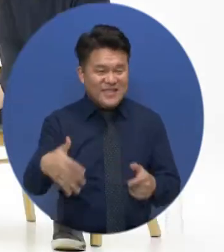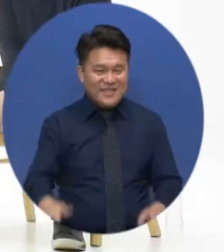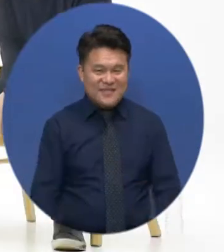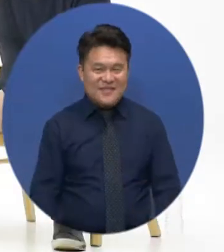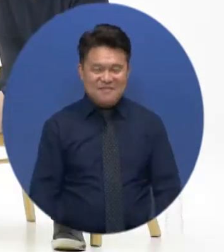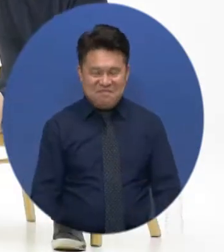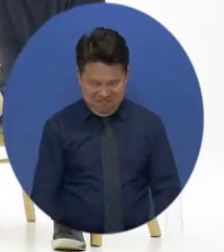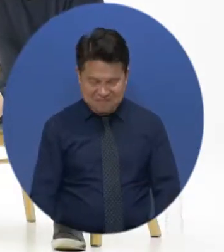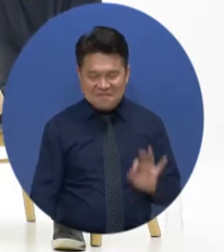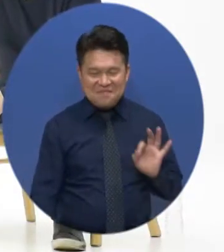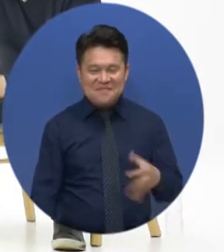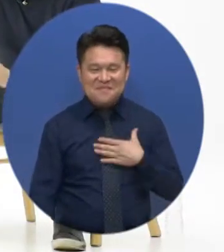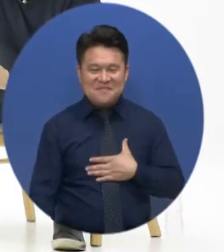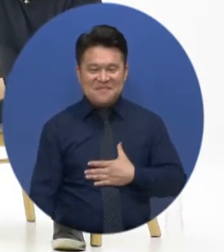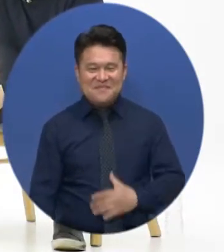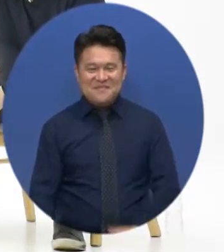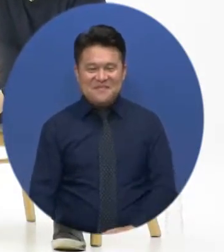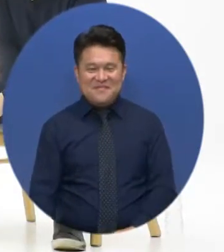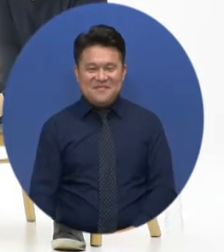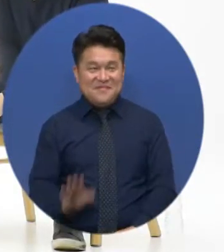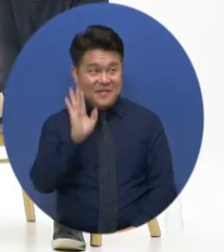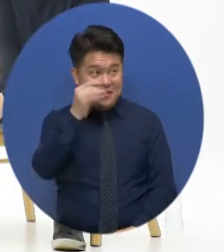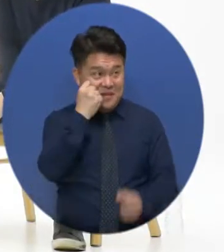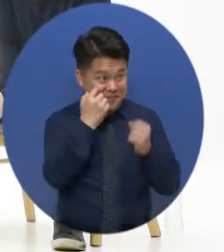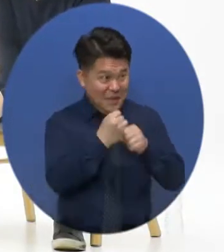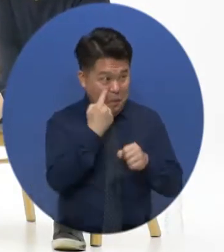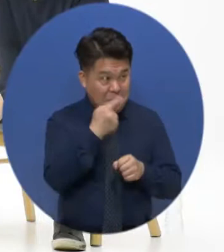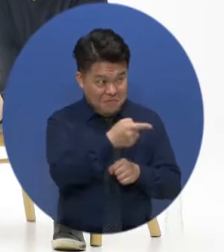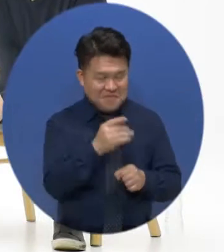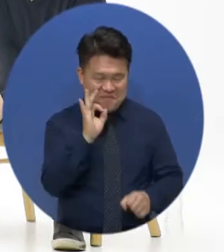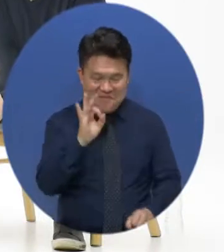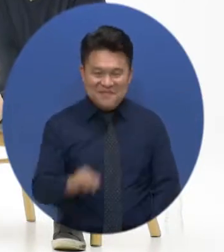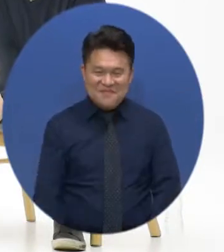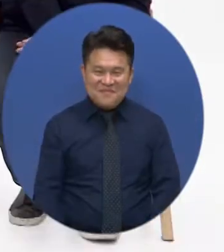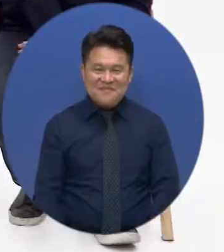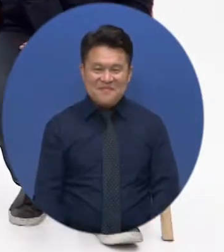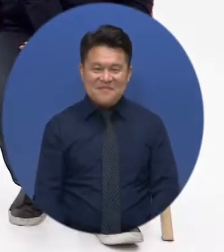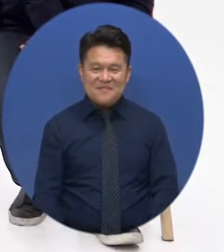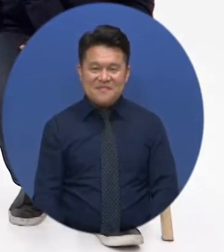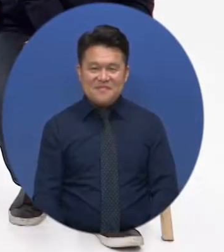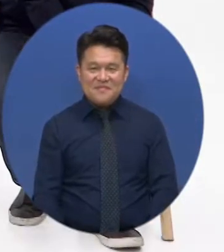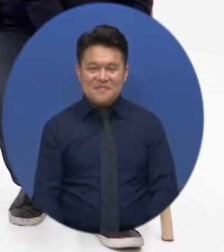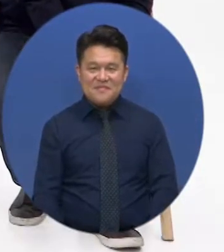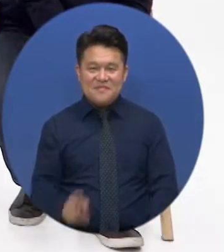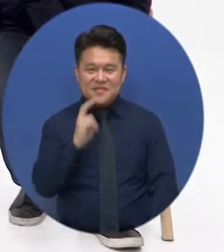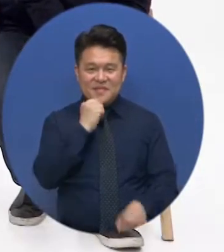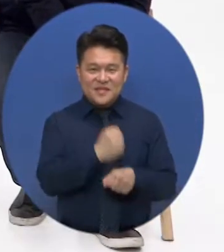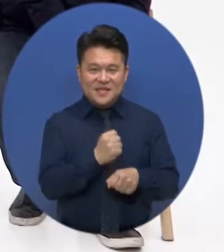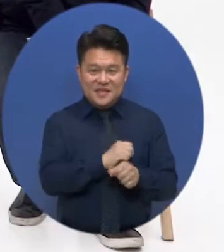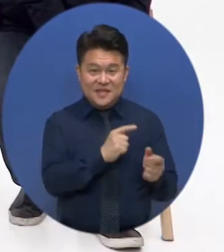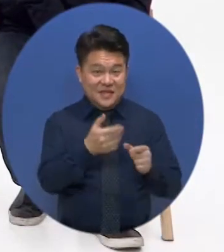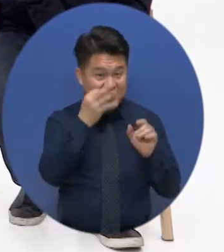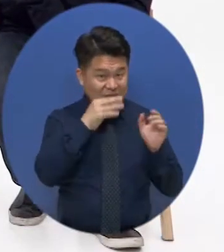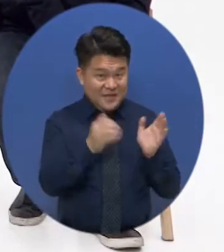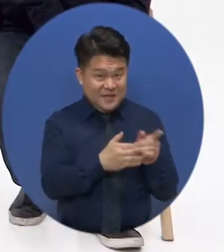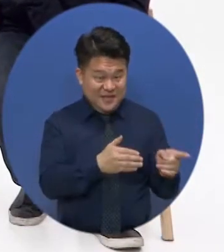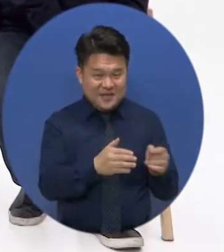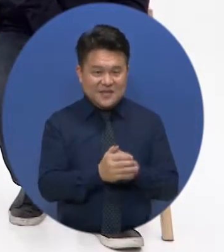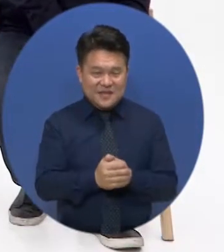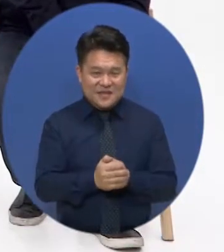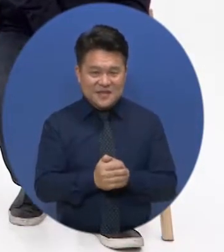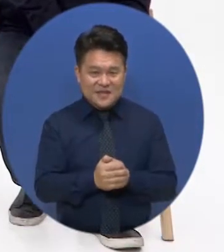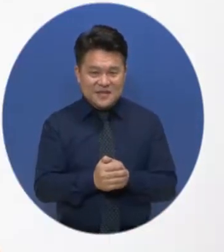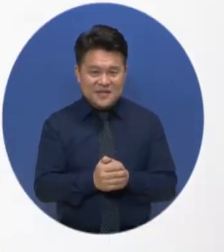중인 걸로. 네, 아직 준비 중인 걸로. 네, 앞으로 개발하시는 걸로죠? 네, 네, 네. 네 맞습니다. 제가 작곡한 거 보셨잖아요. 네. 미진 TV에서